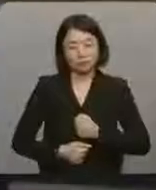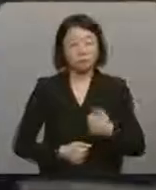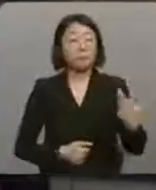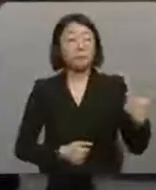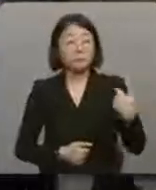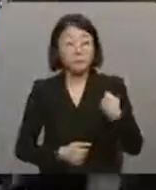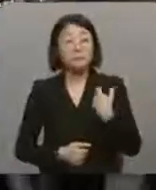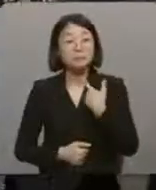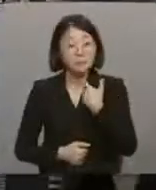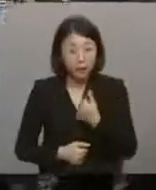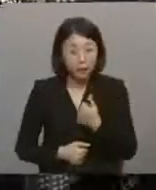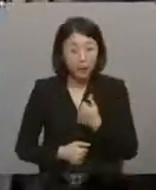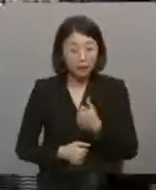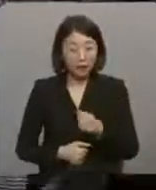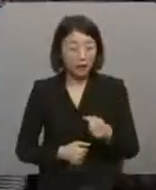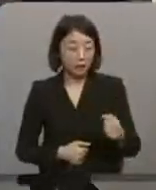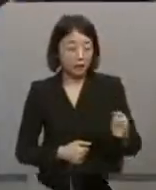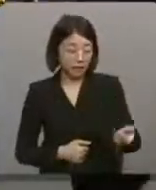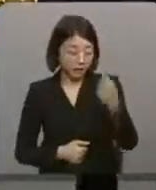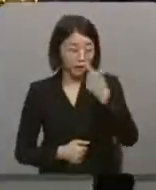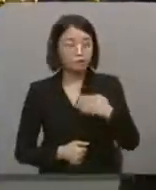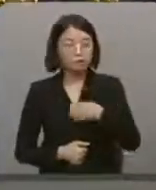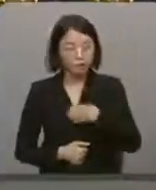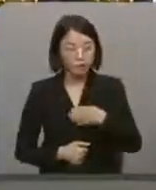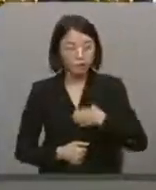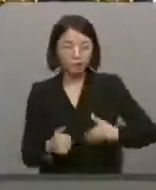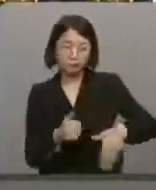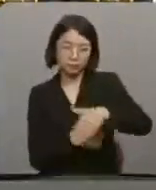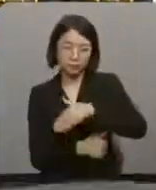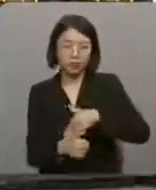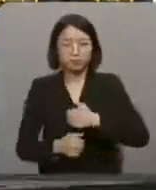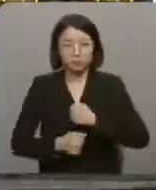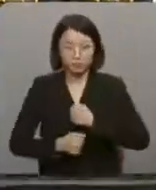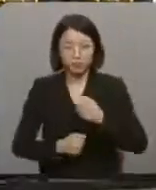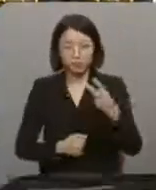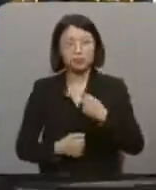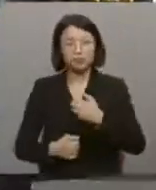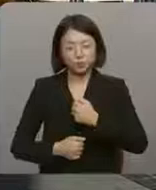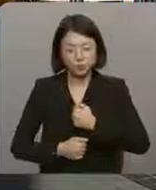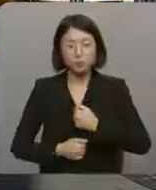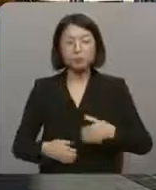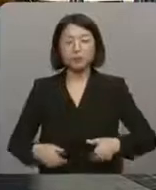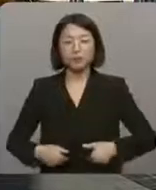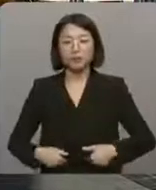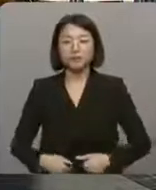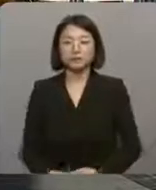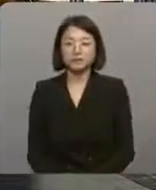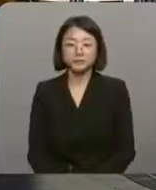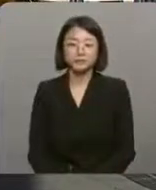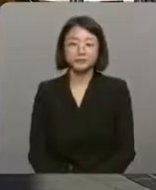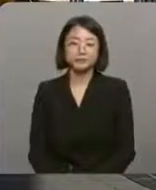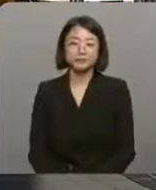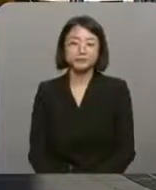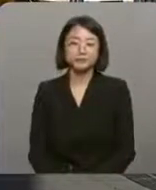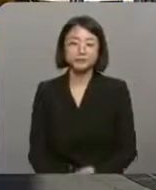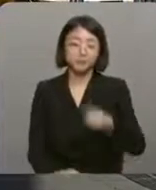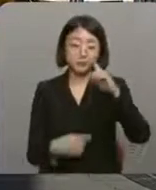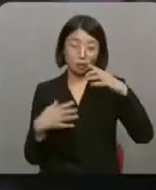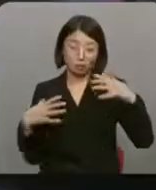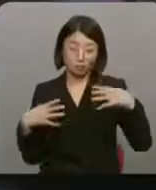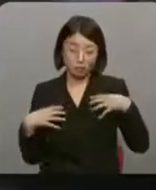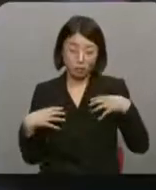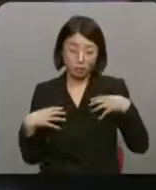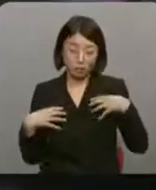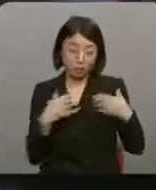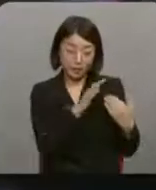백신을 마저 뜰에도 돌파 감염이 생길 수 있는 그런 사람들이 있으니까 주의하고 조심해야 될것 같습니다 정부가 방역